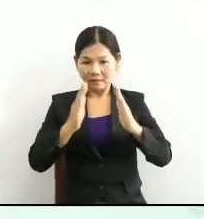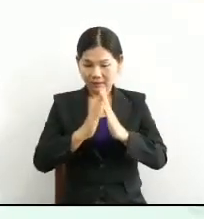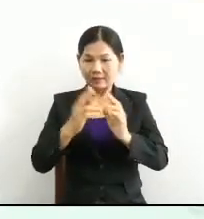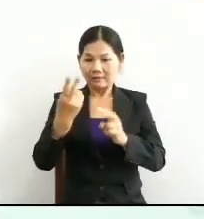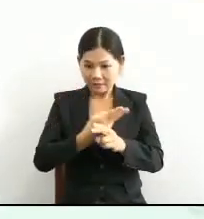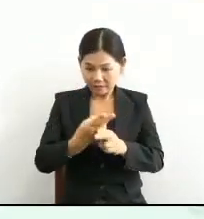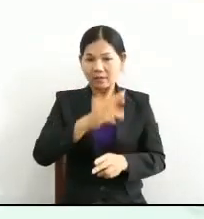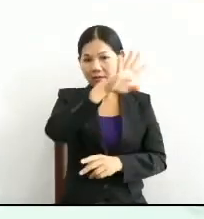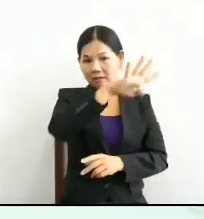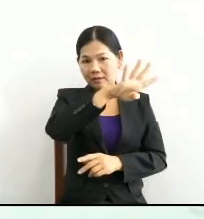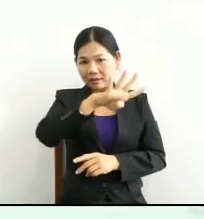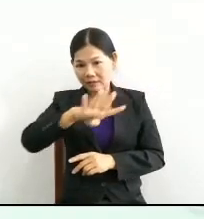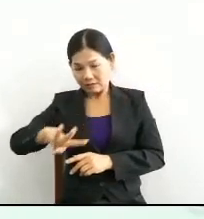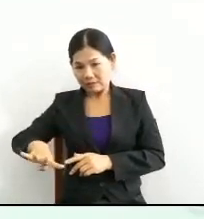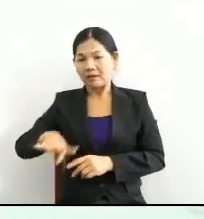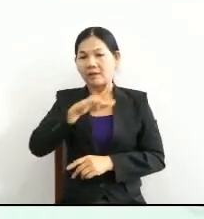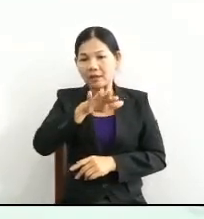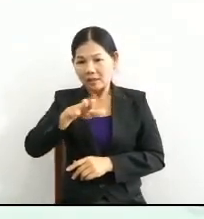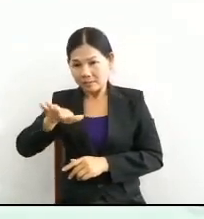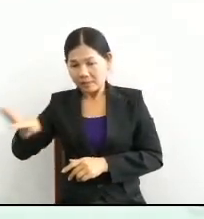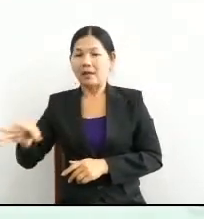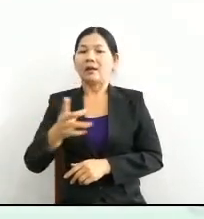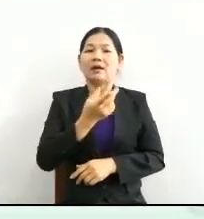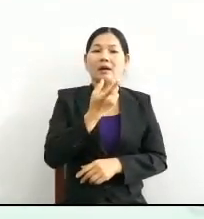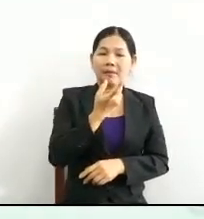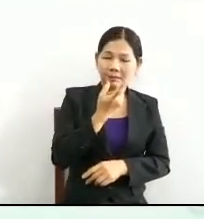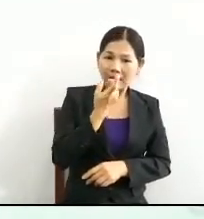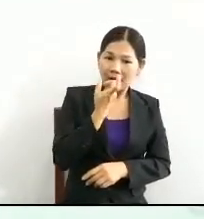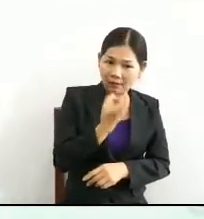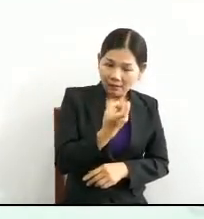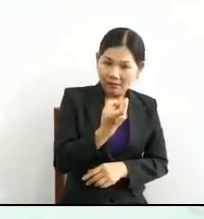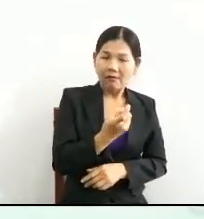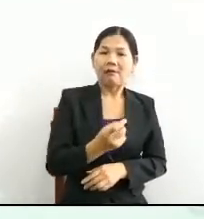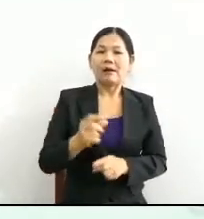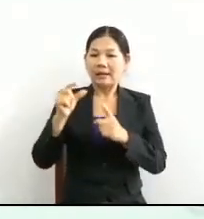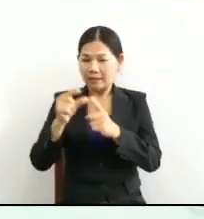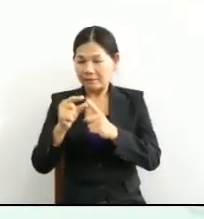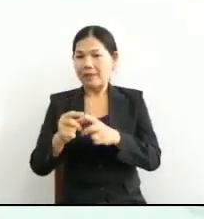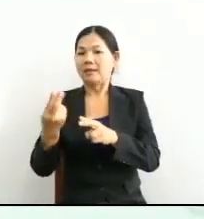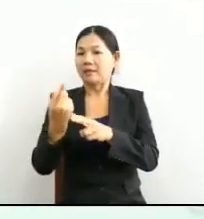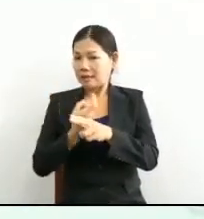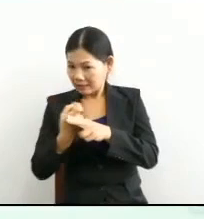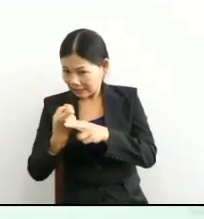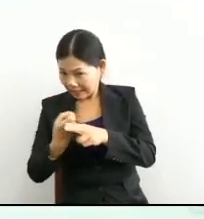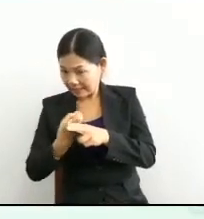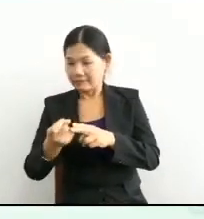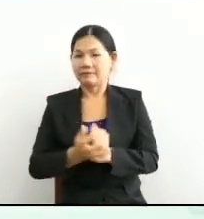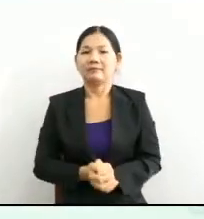nâng sắp chọn chung như nạp hó, nâng bía, hạt. Nè, chắc là lời ní cụ chọc đám cài con